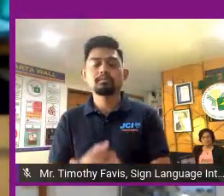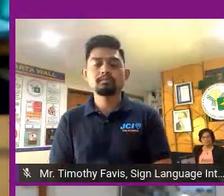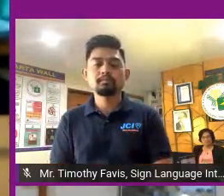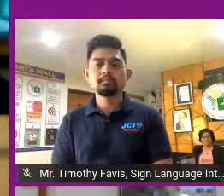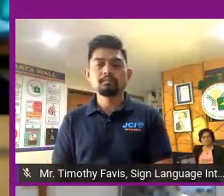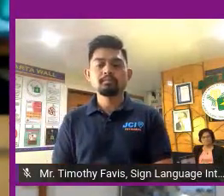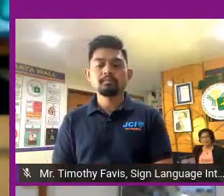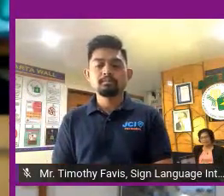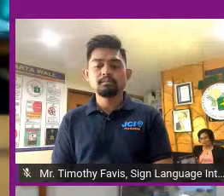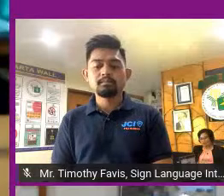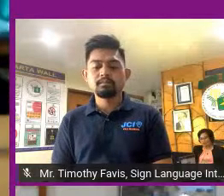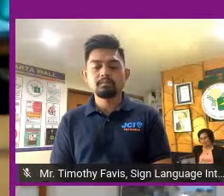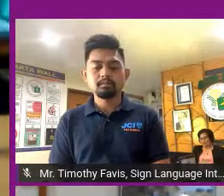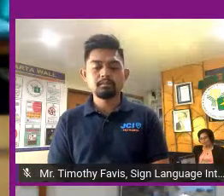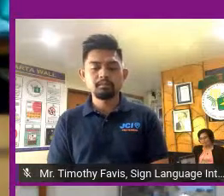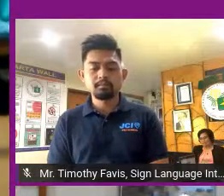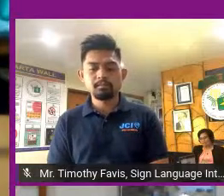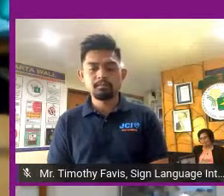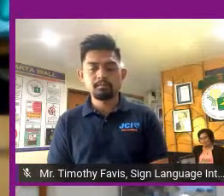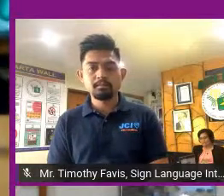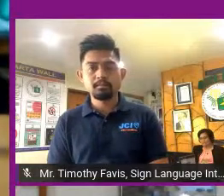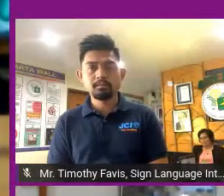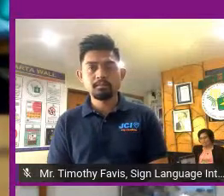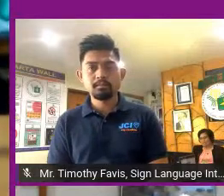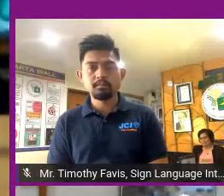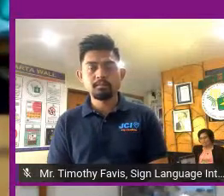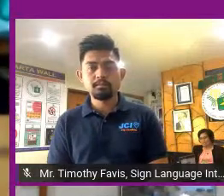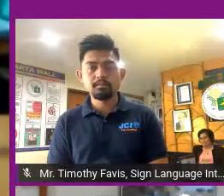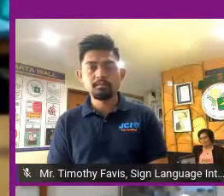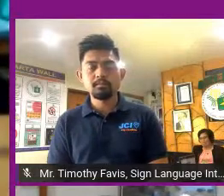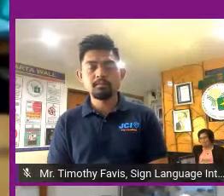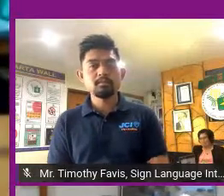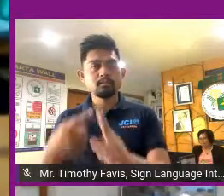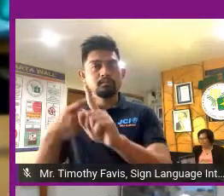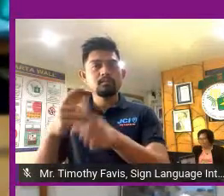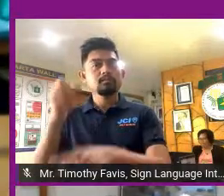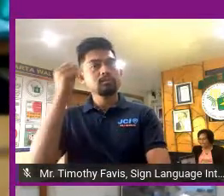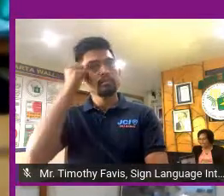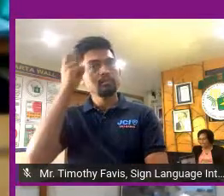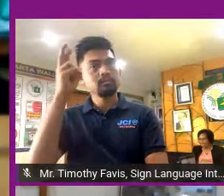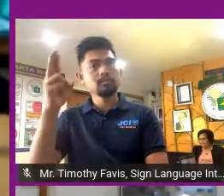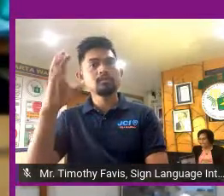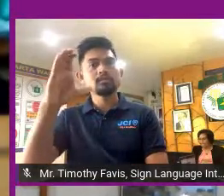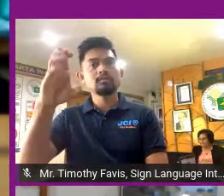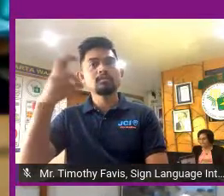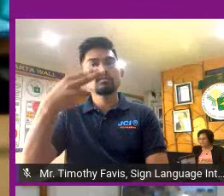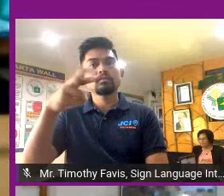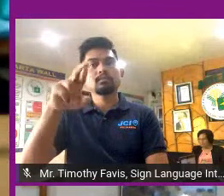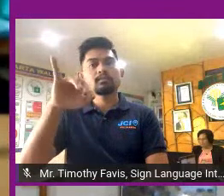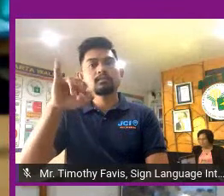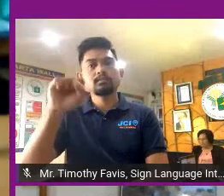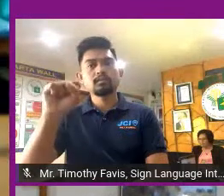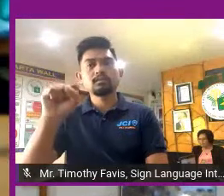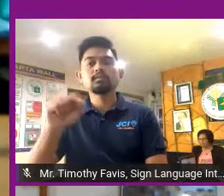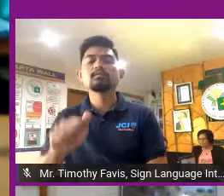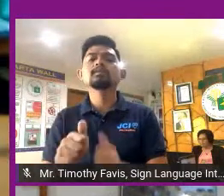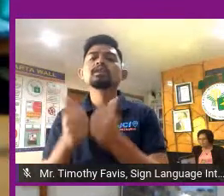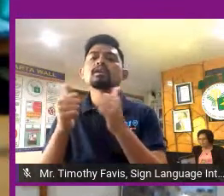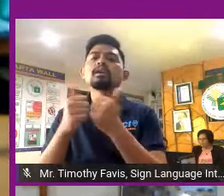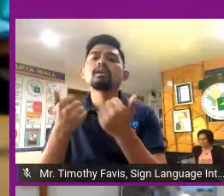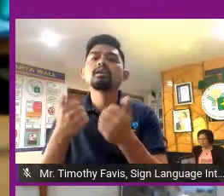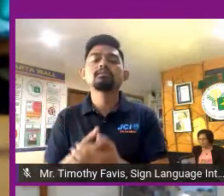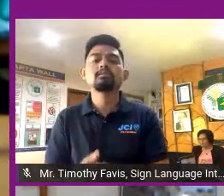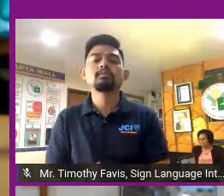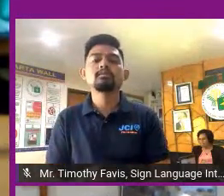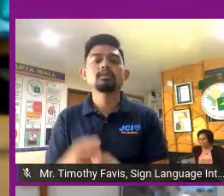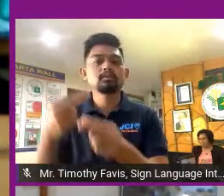yan. Inaano talaga. Okay po, galing naman kay Sir Chris. How can it be inclusive if the